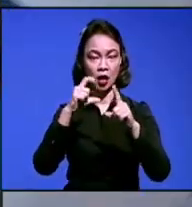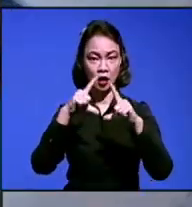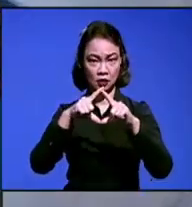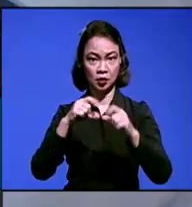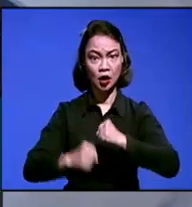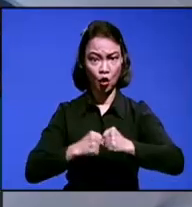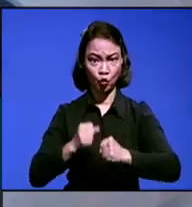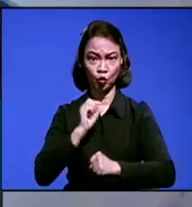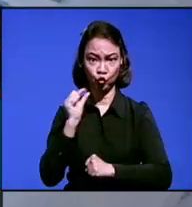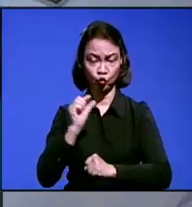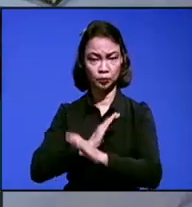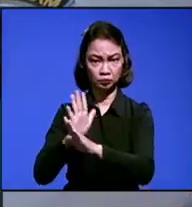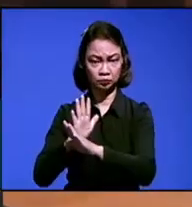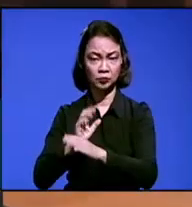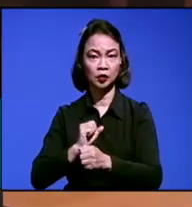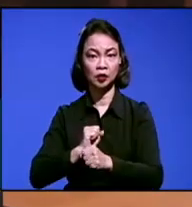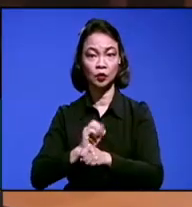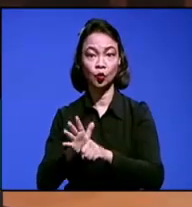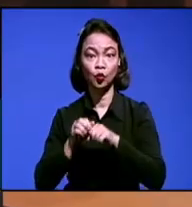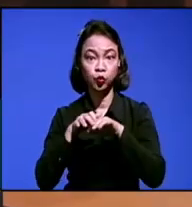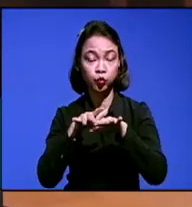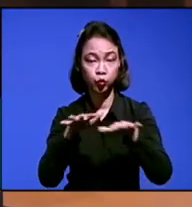penyebaran COVID-19.